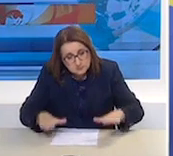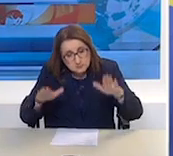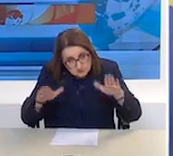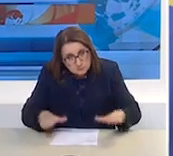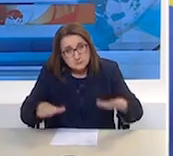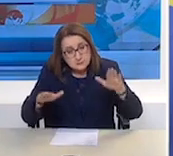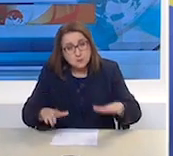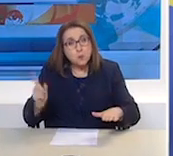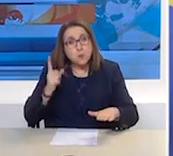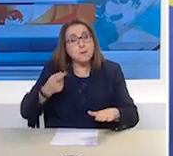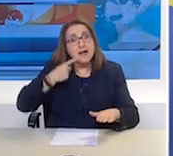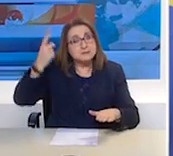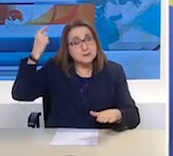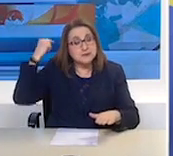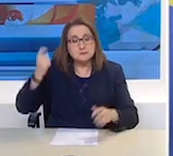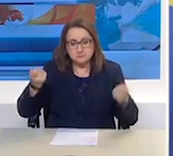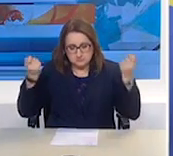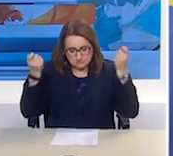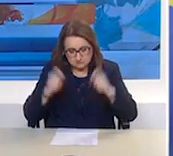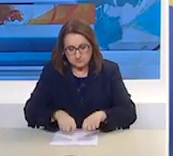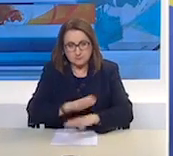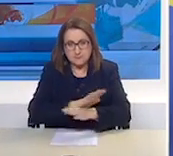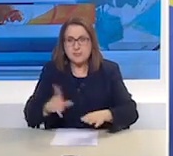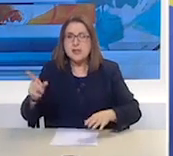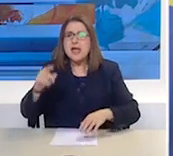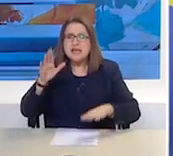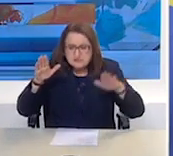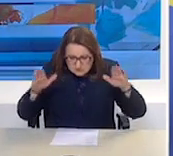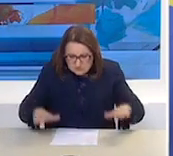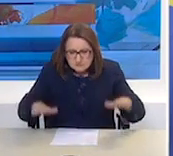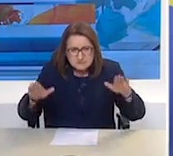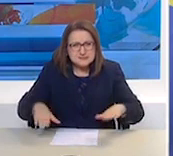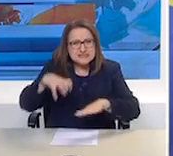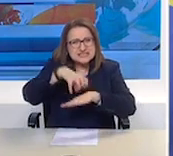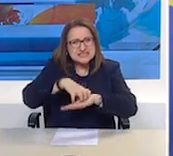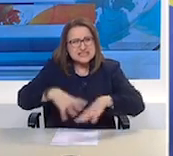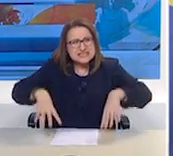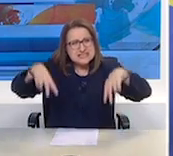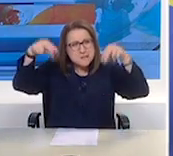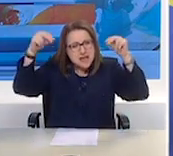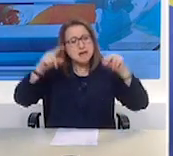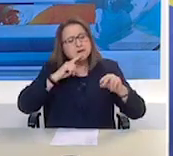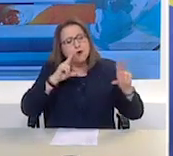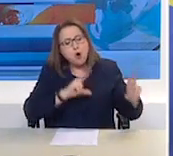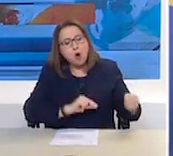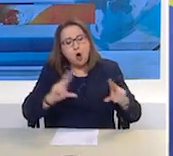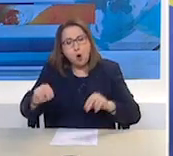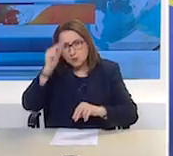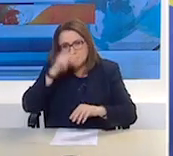Ραμαζανιού. Θα ισχύσει για τα τζαμιά ό,τι ισχύει για τις εκκλησίες, για τις συναγωγές, αλλά και για κάθε χώρο λατρείας.